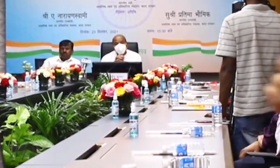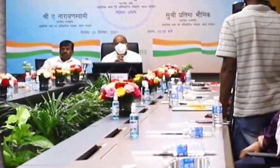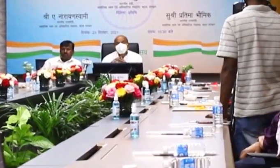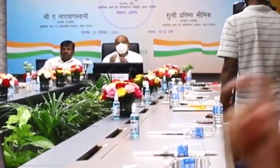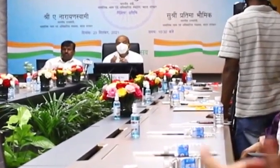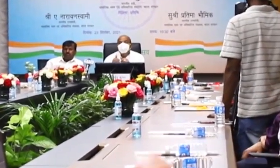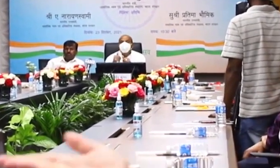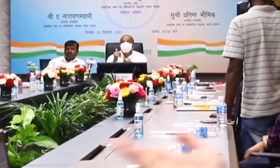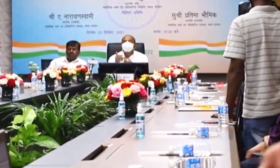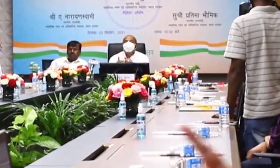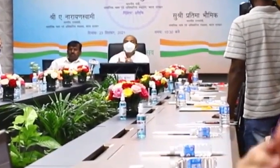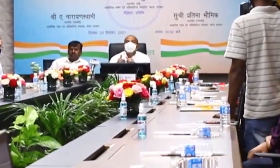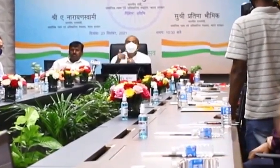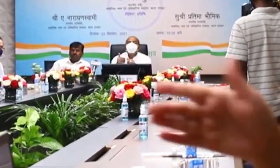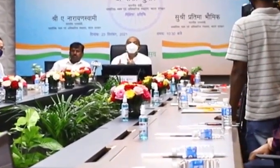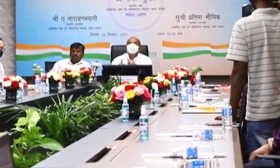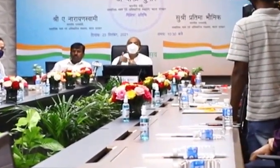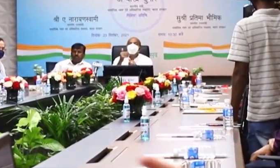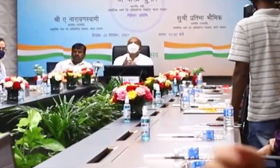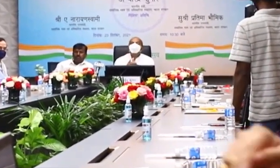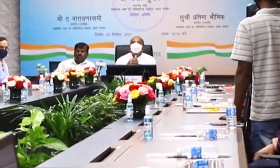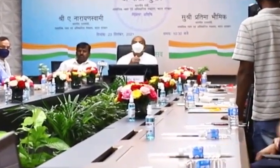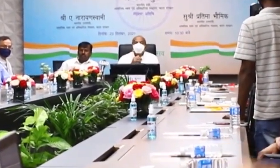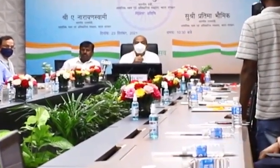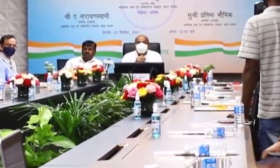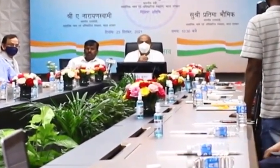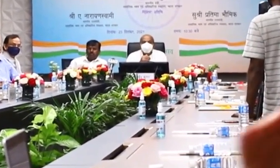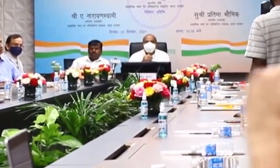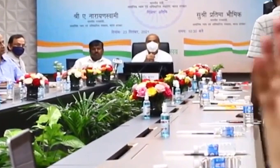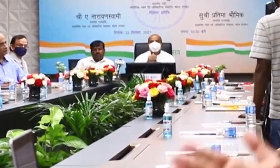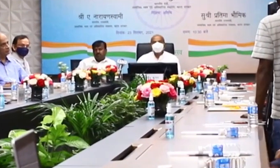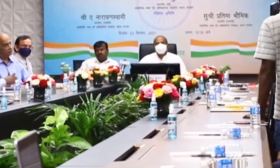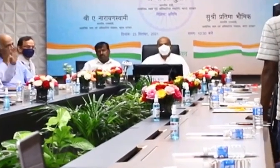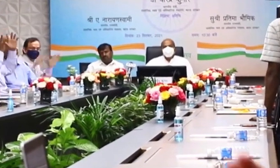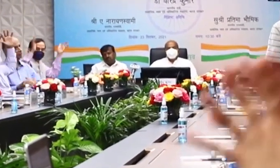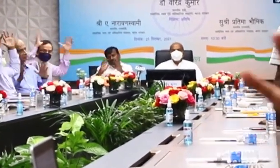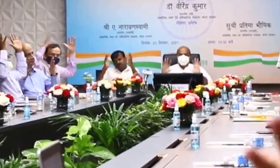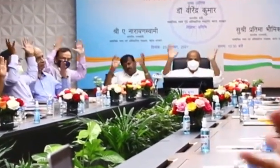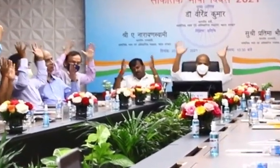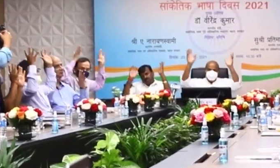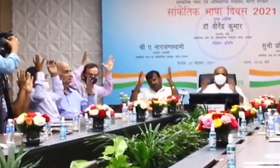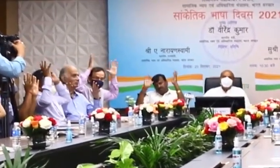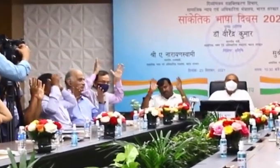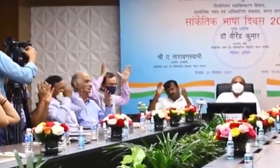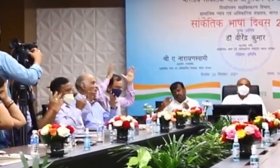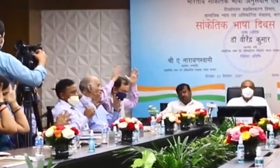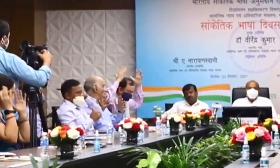क्षेत्र के, उन सभी को आगे बढ़ने के और भी ज्यादा अवसर प्राप्त। बहुत बहुत धन्यवाद।